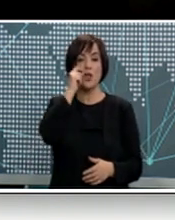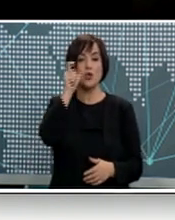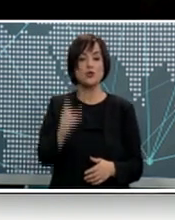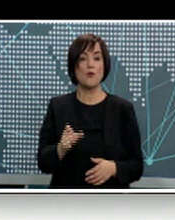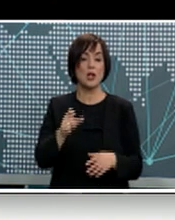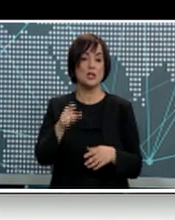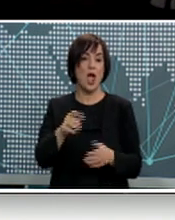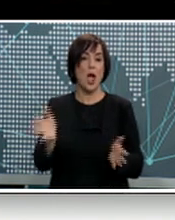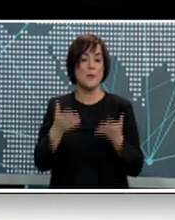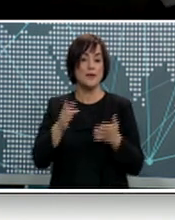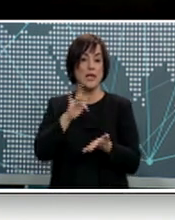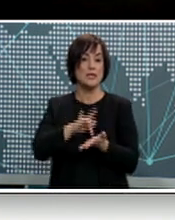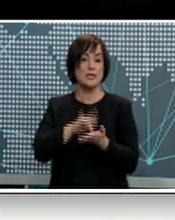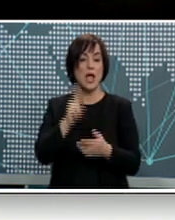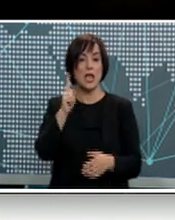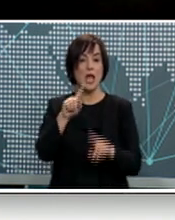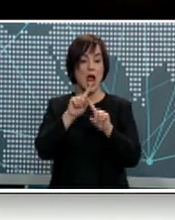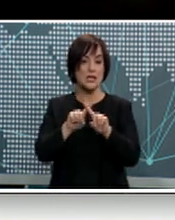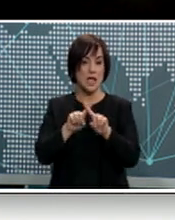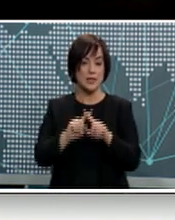на ургентниот центар доктор Илир Хасани.